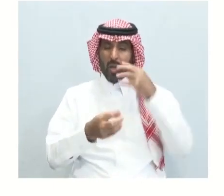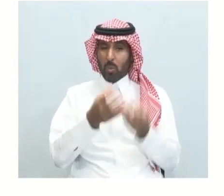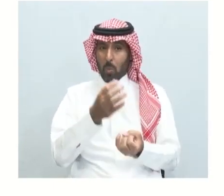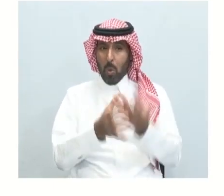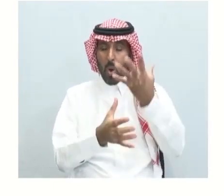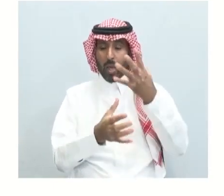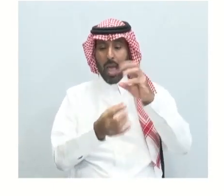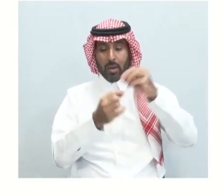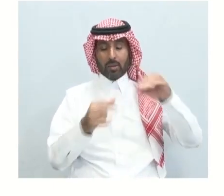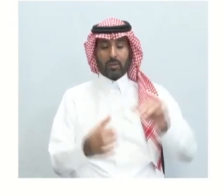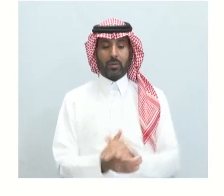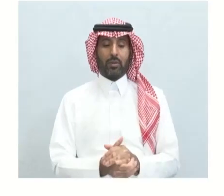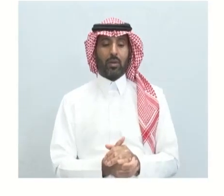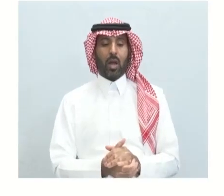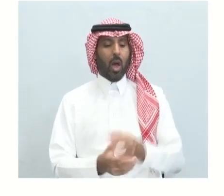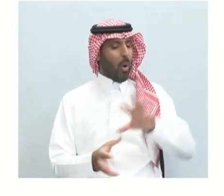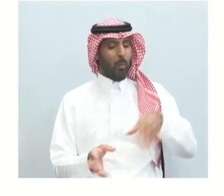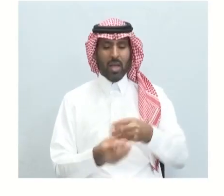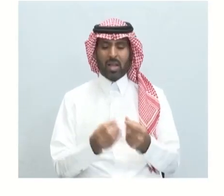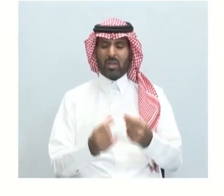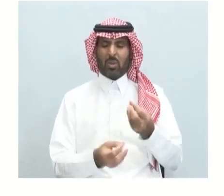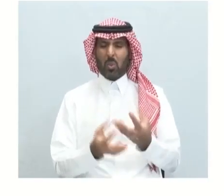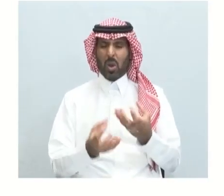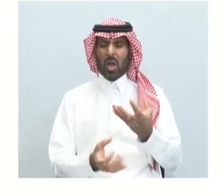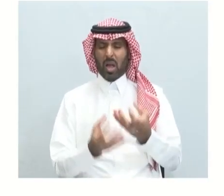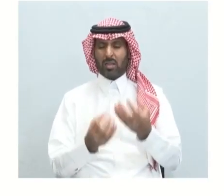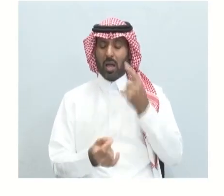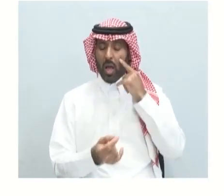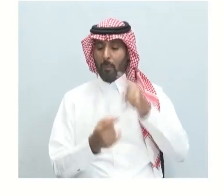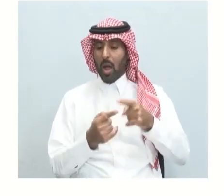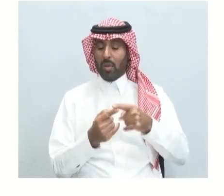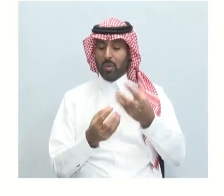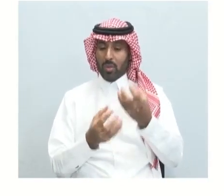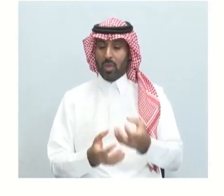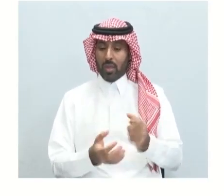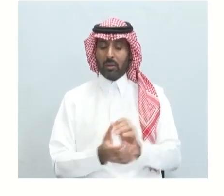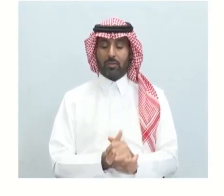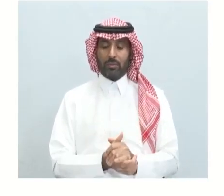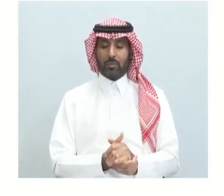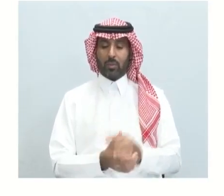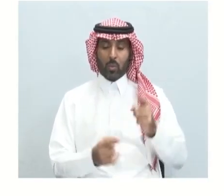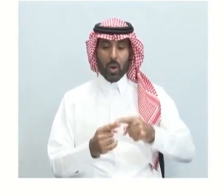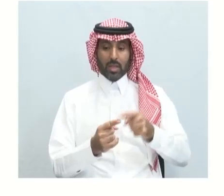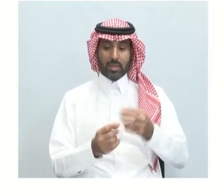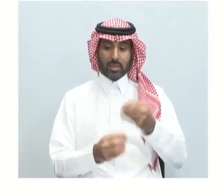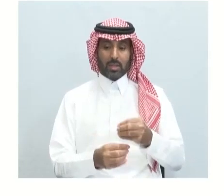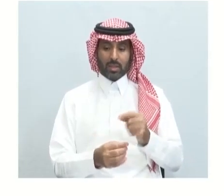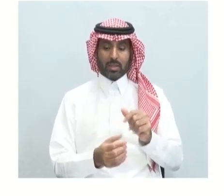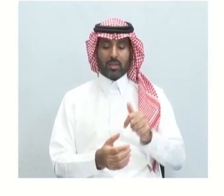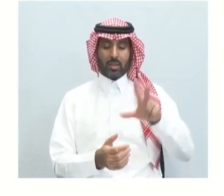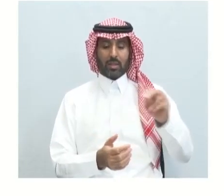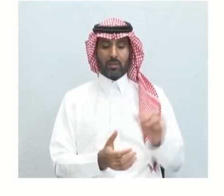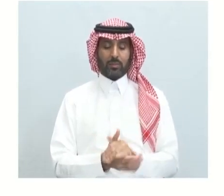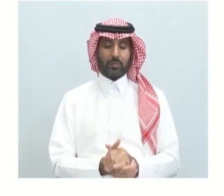او نيازك او مواد احرقتها النيازك او معادن ثقيله كالزرع والتيتانيوم